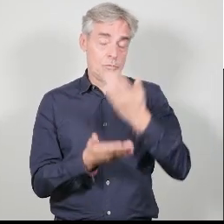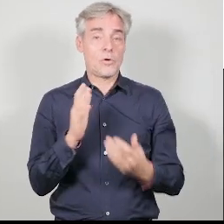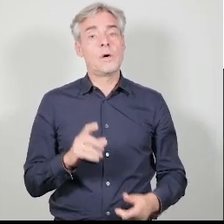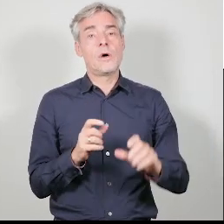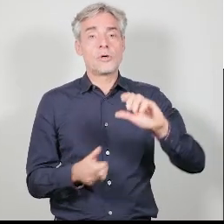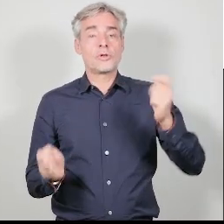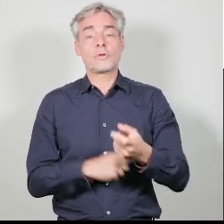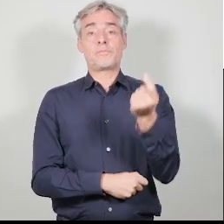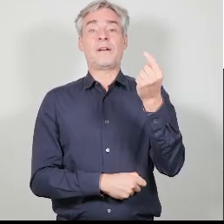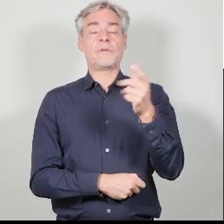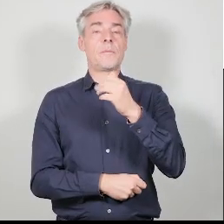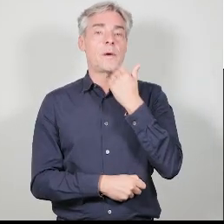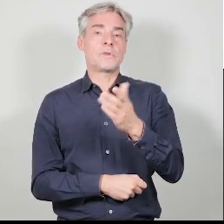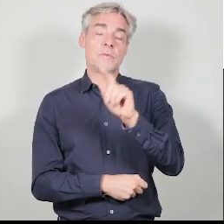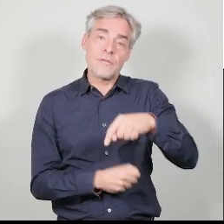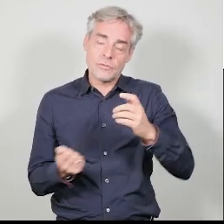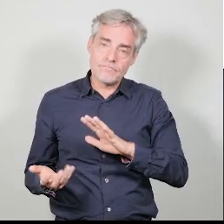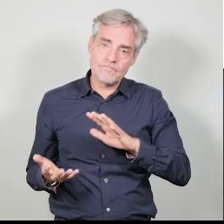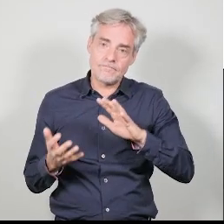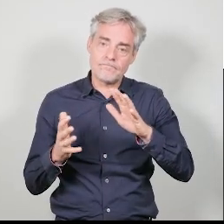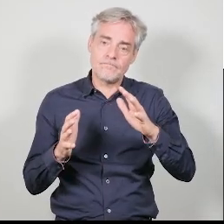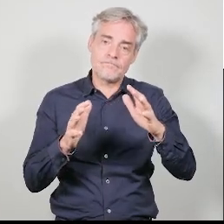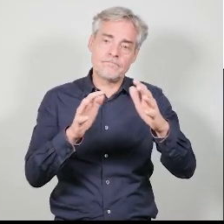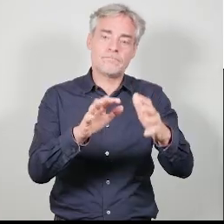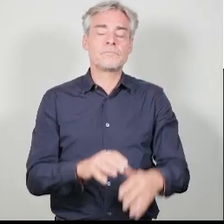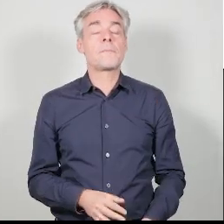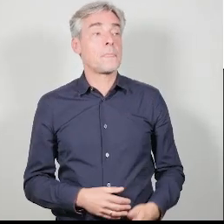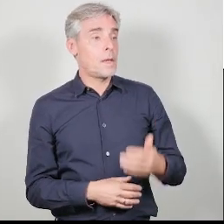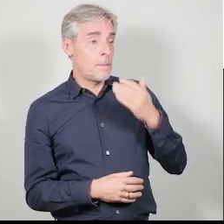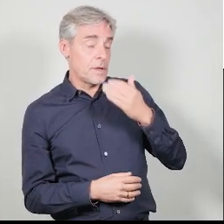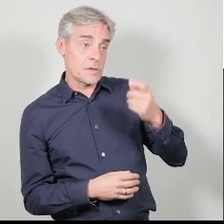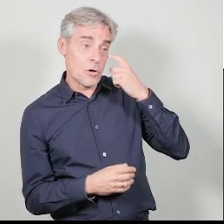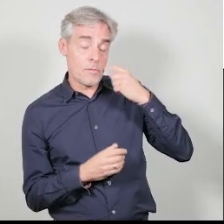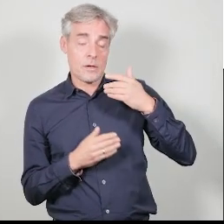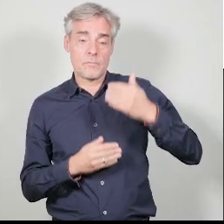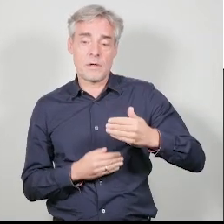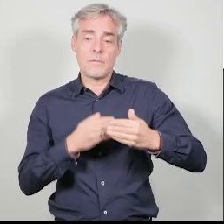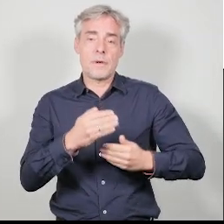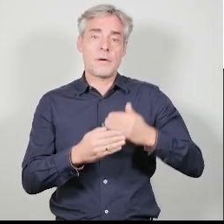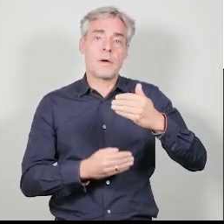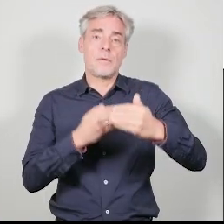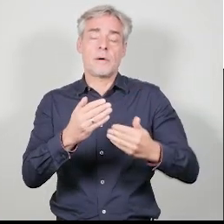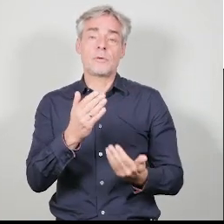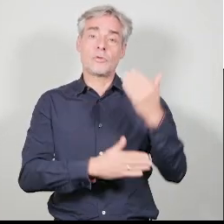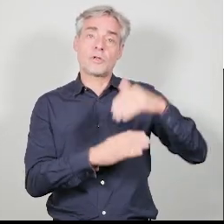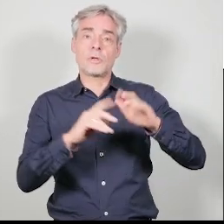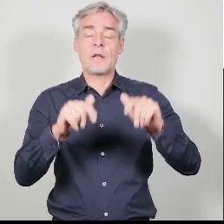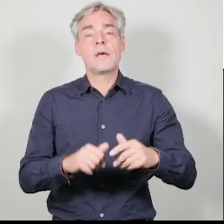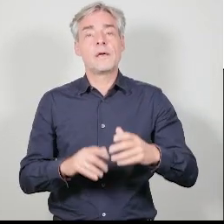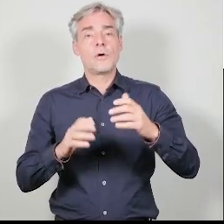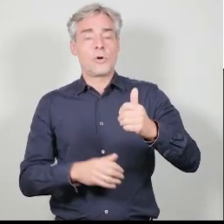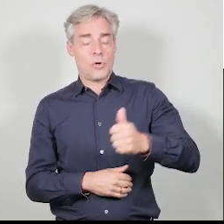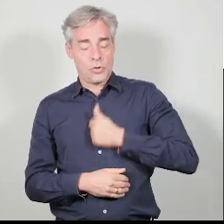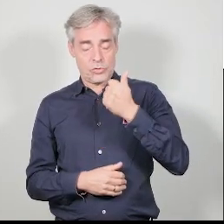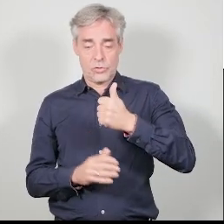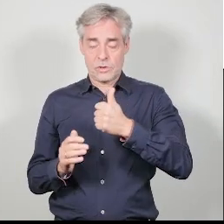du jour au lendemain l'ensemble de l'offre médico-sociale en France. Merci. On voit bien les jalons que vous posez, qu'on aura tout au long de la journée, celui de